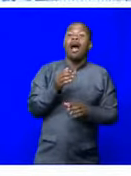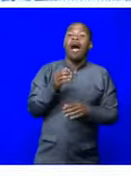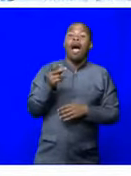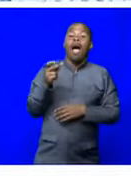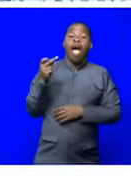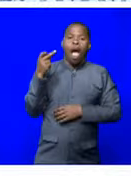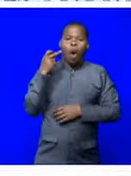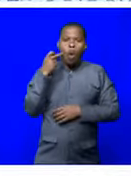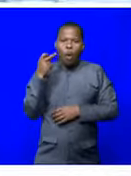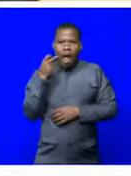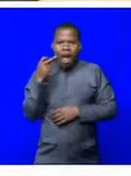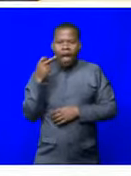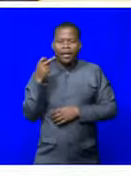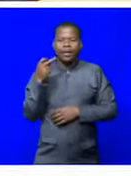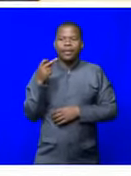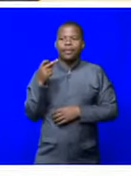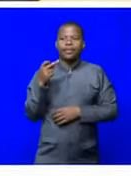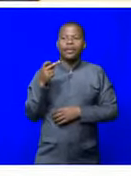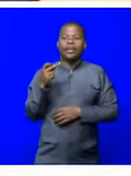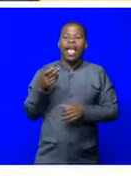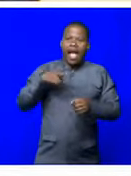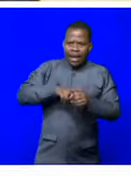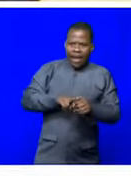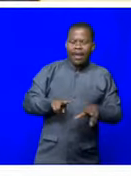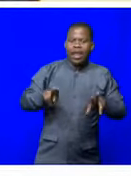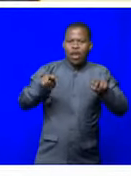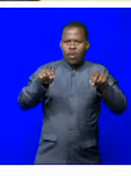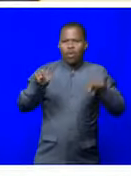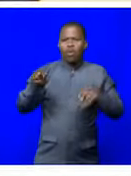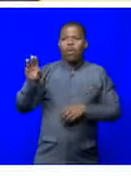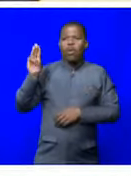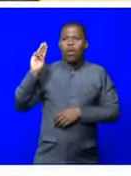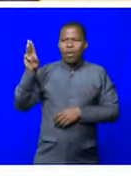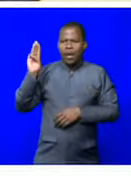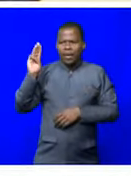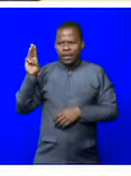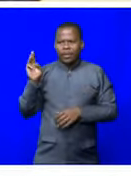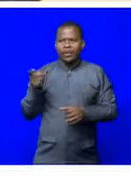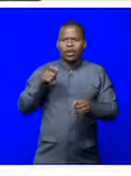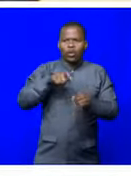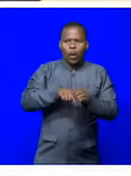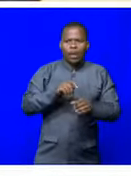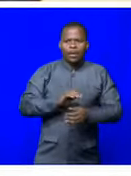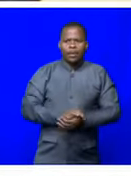eAngola eveni ilakhona edolobheni laseLuanda